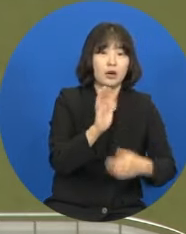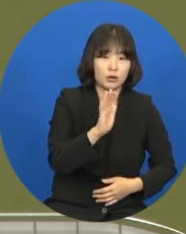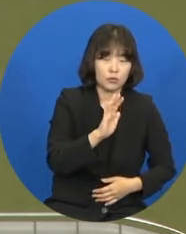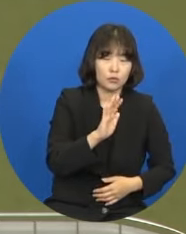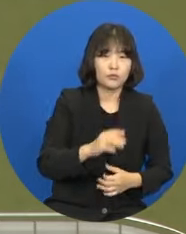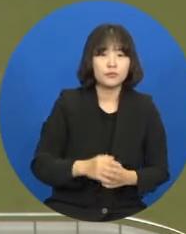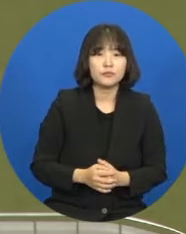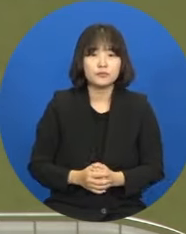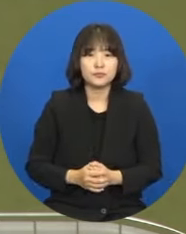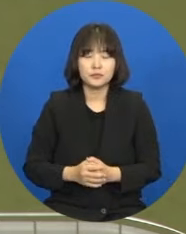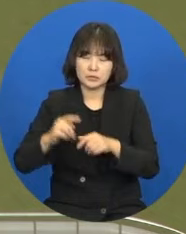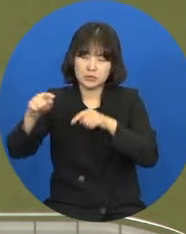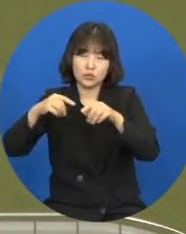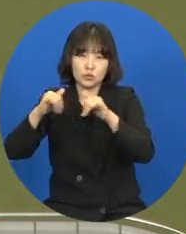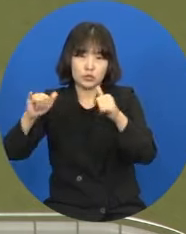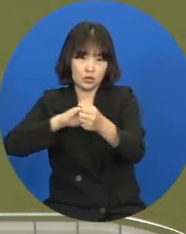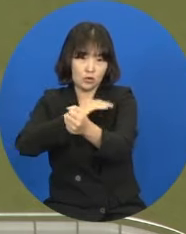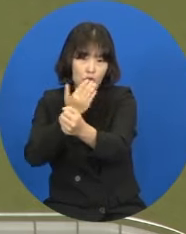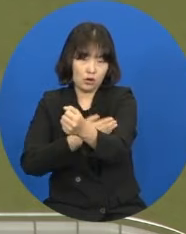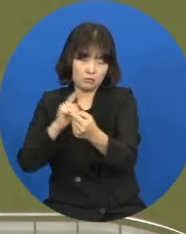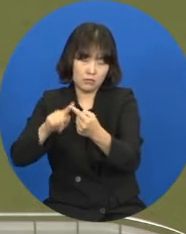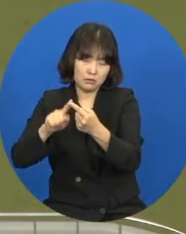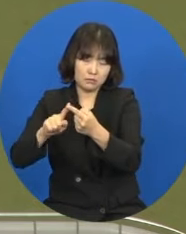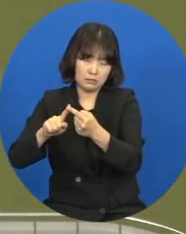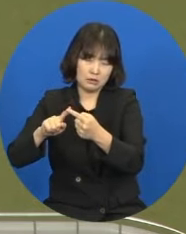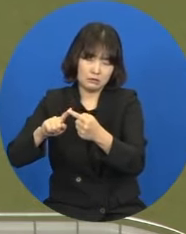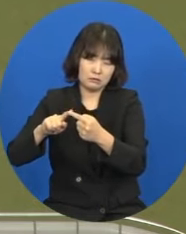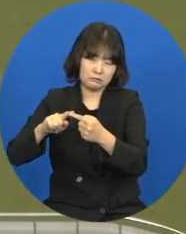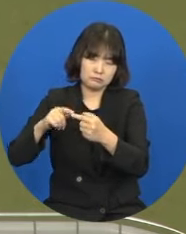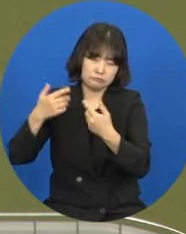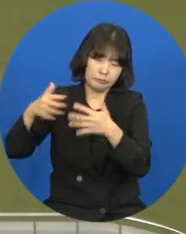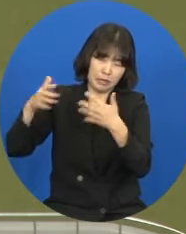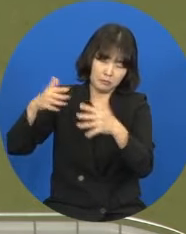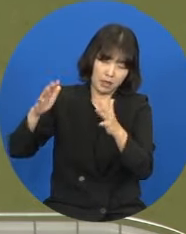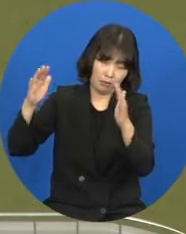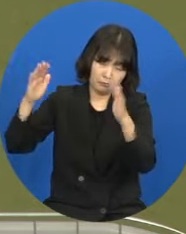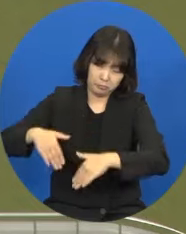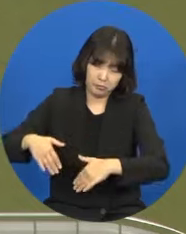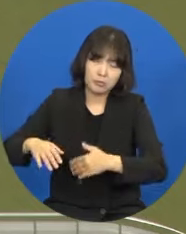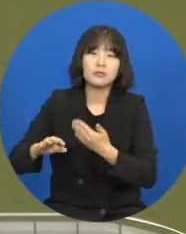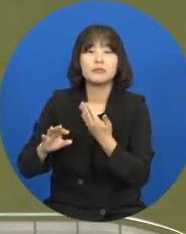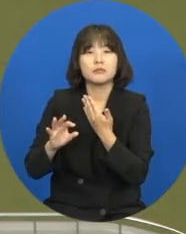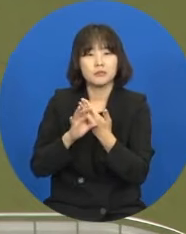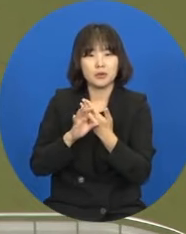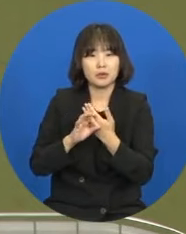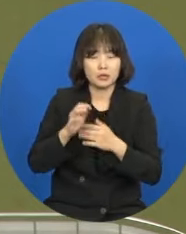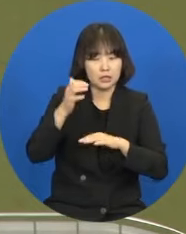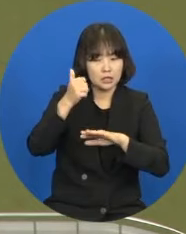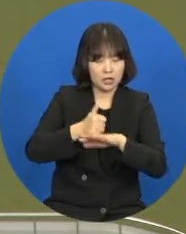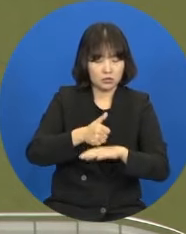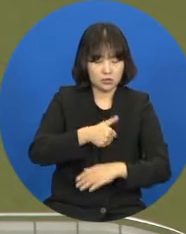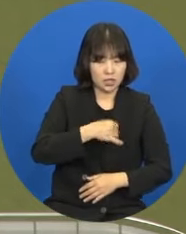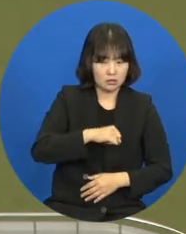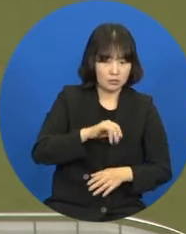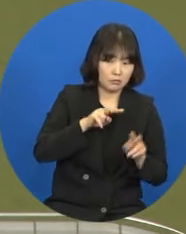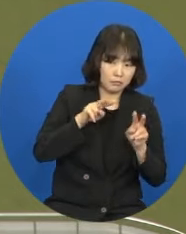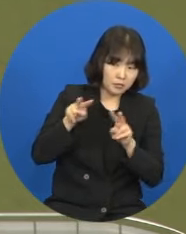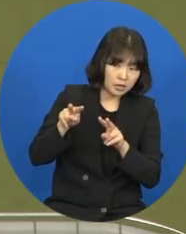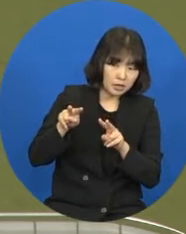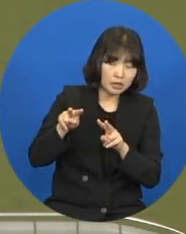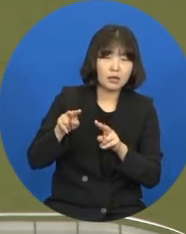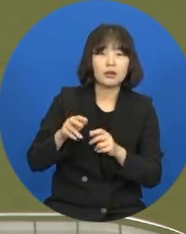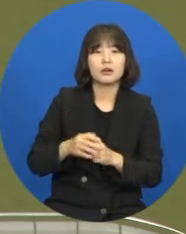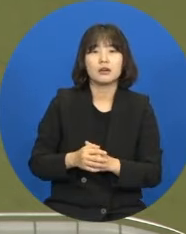어떤 지도자의 권위에 대해서 함부로 말하면서 무너뜨린다고 했을 때 나중에 자녀들이 그걸 봤어요